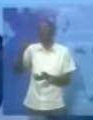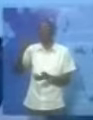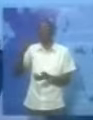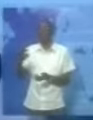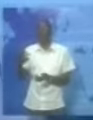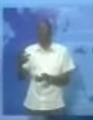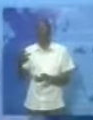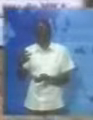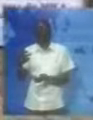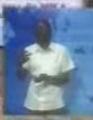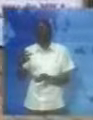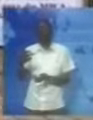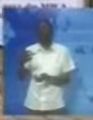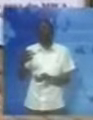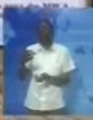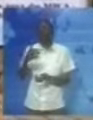Sandamba.